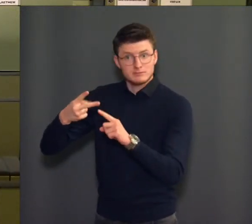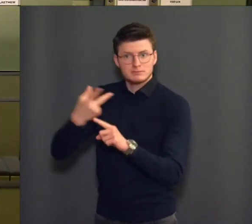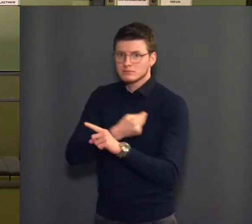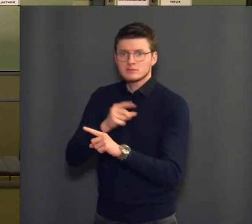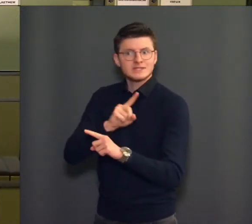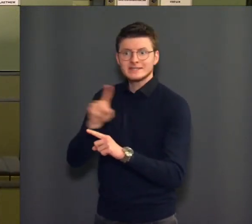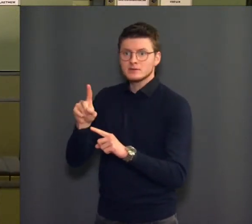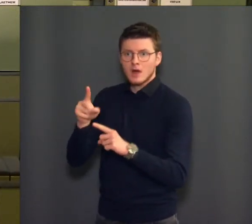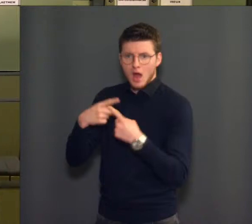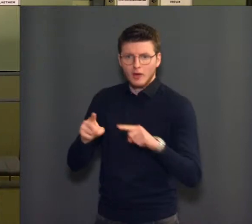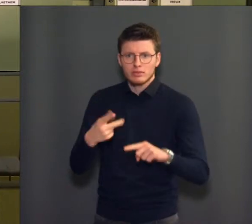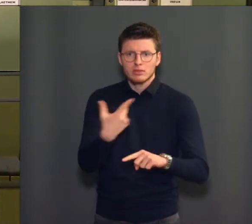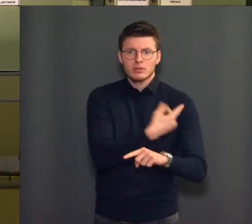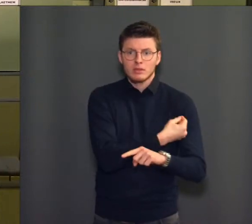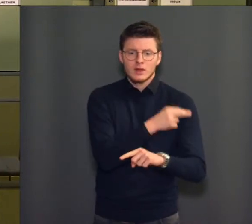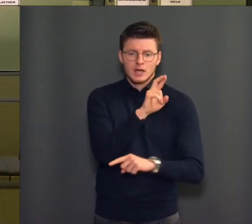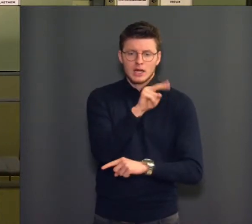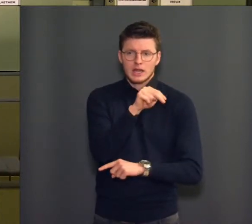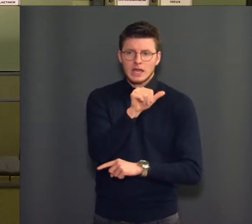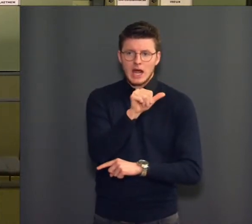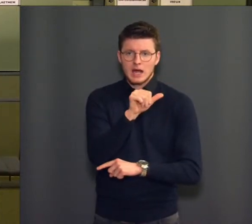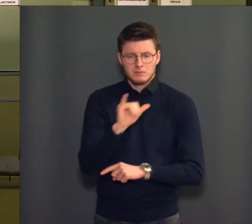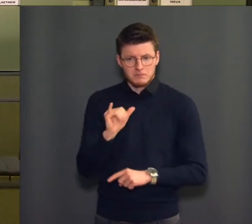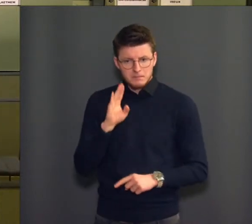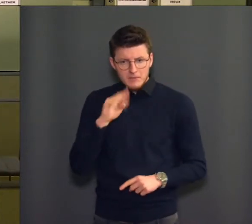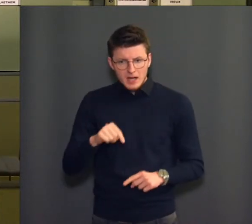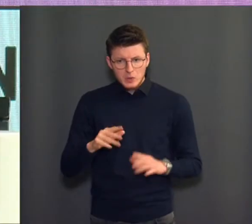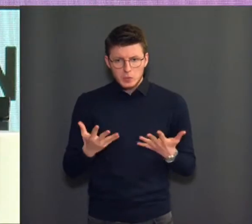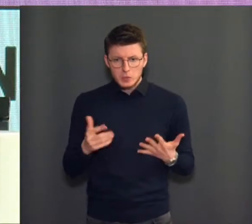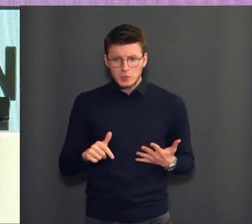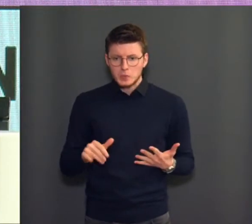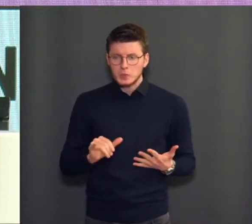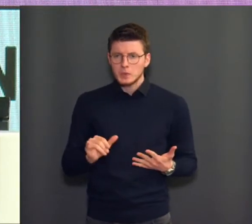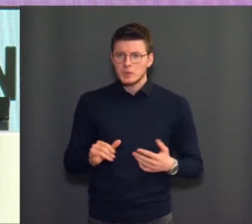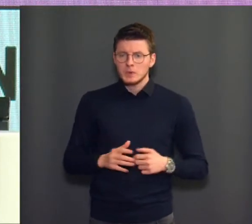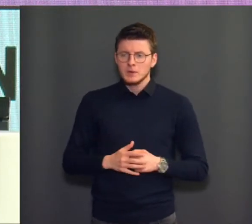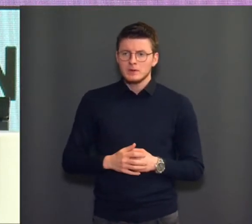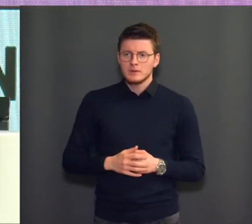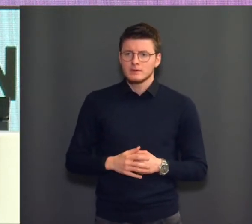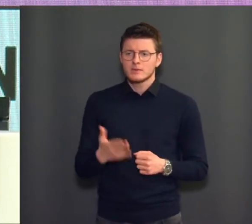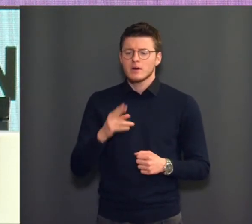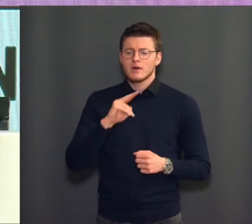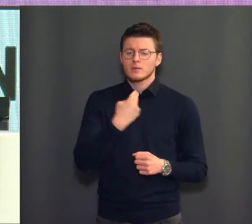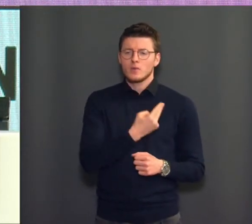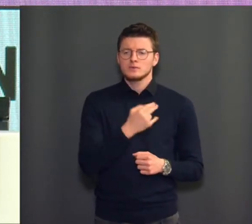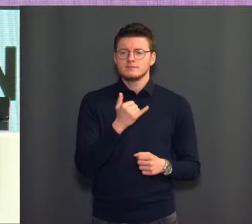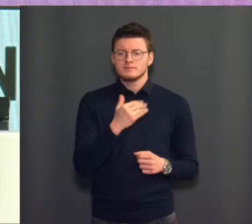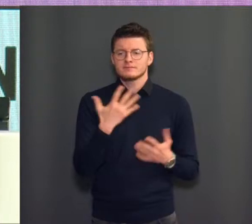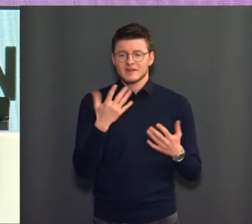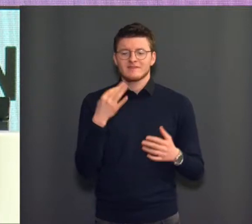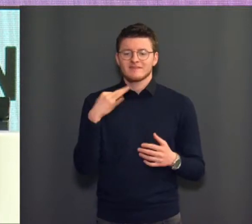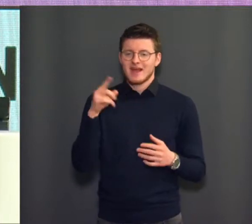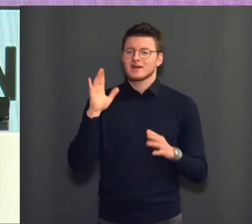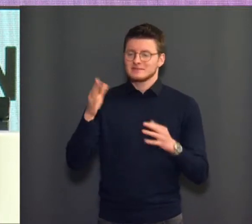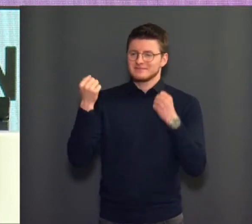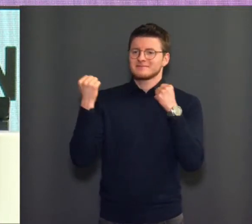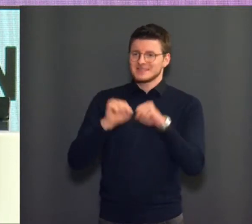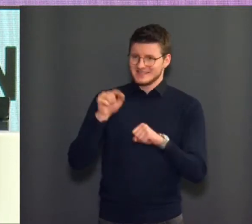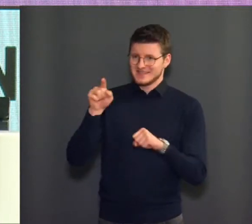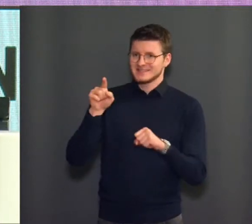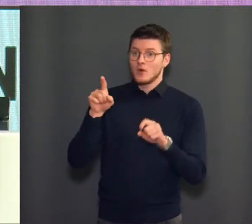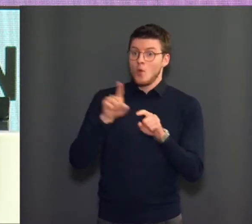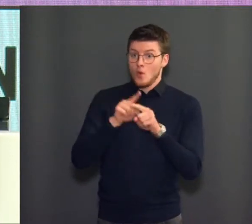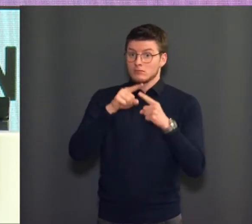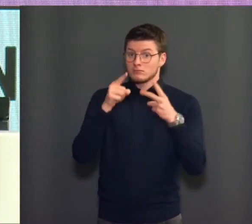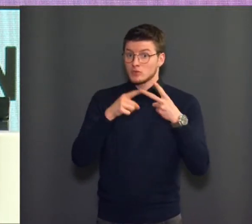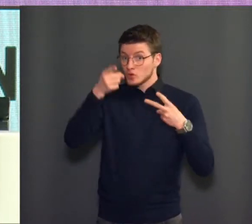dienen. Hoe gaan we dit in België aanpakken? Wel, die beslissing is niet alleen gemaakt in Frankrijk, maar ook in Duitsland. Het